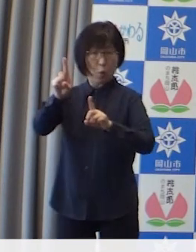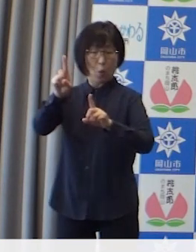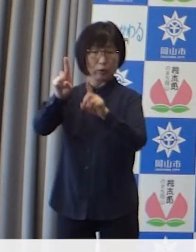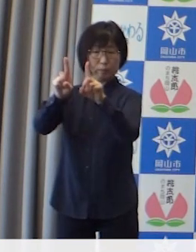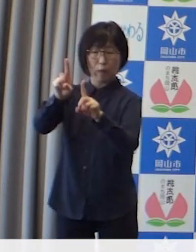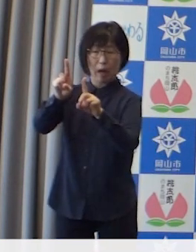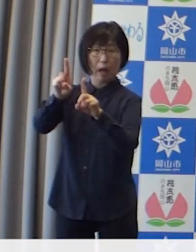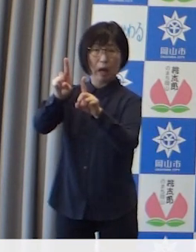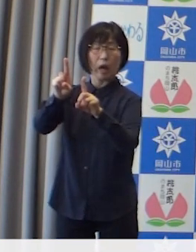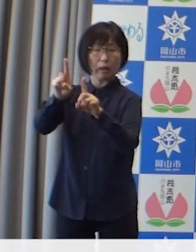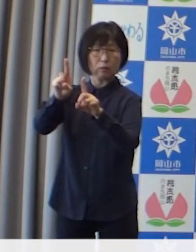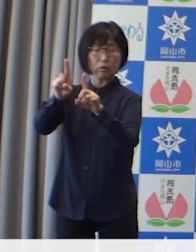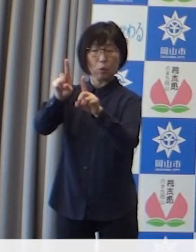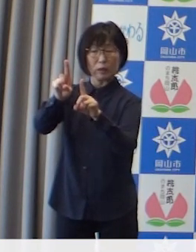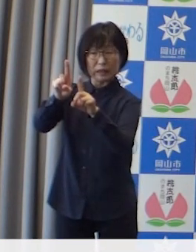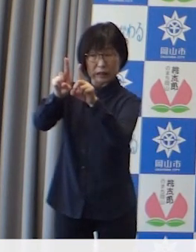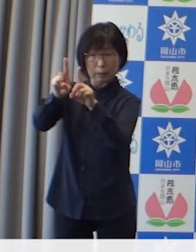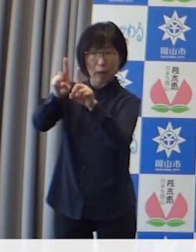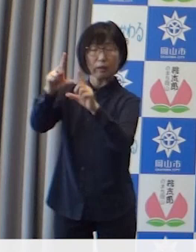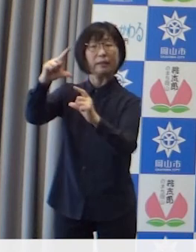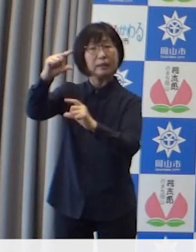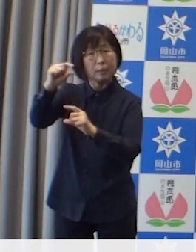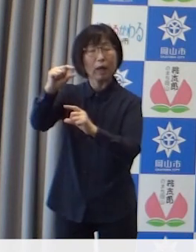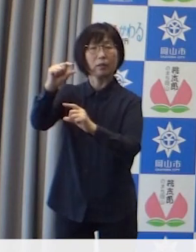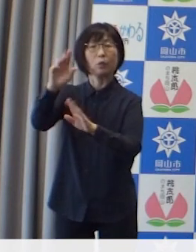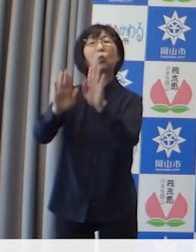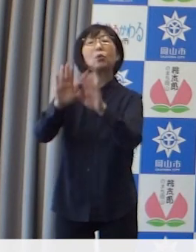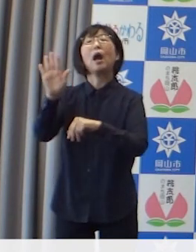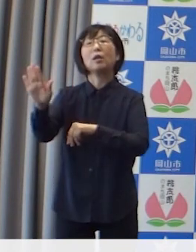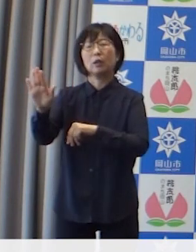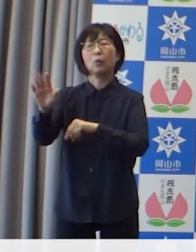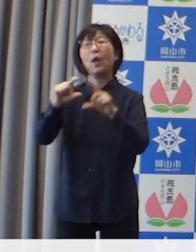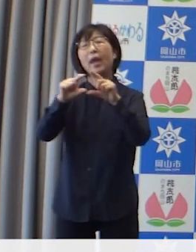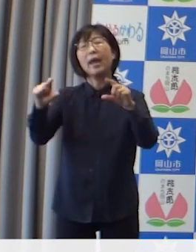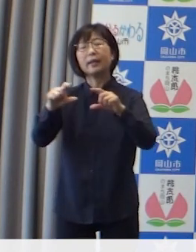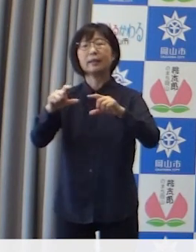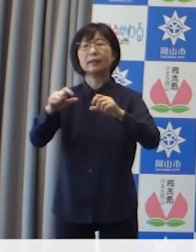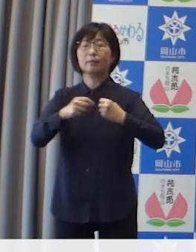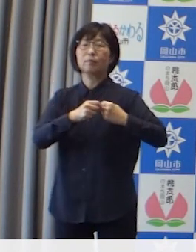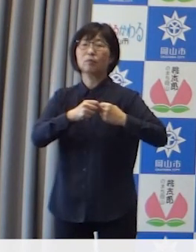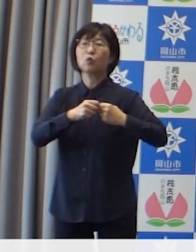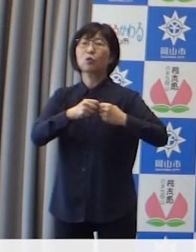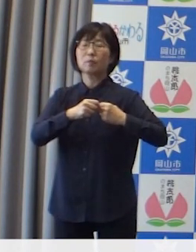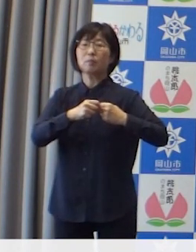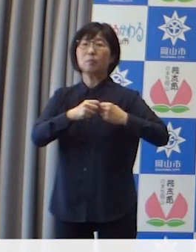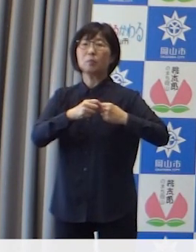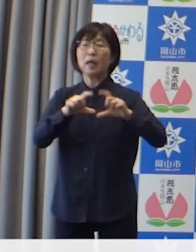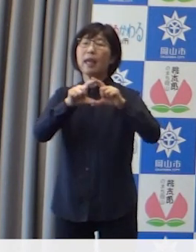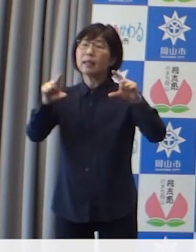国平均を若干下回っている状況であります。で、